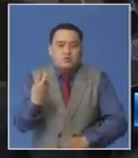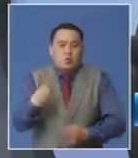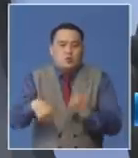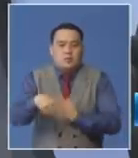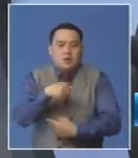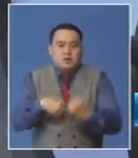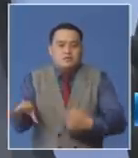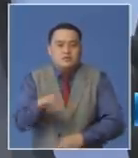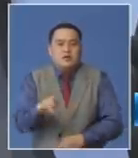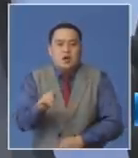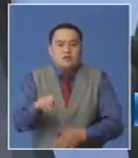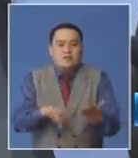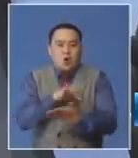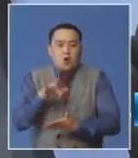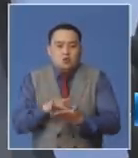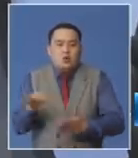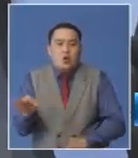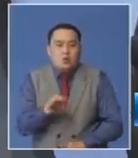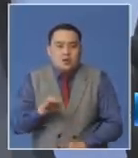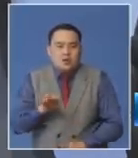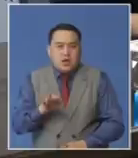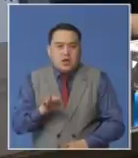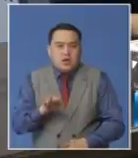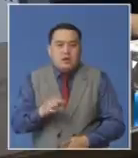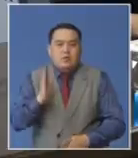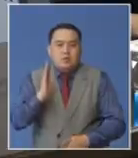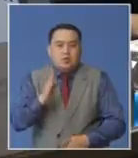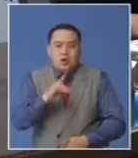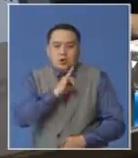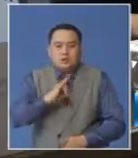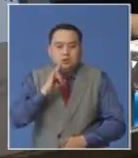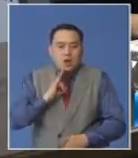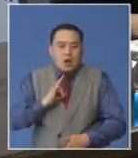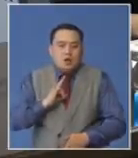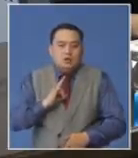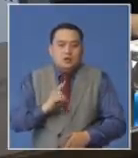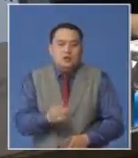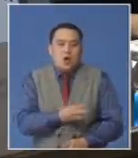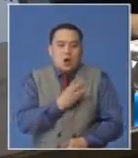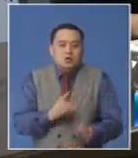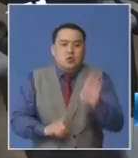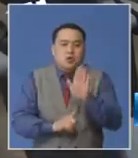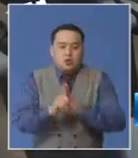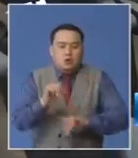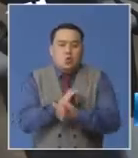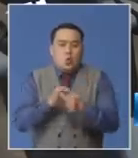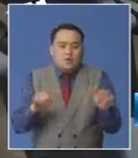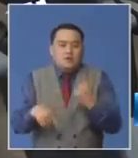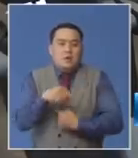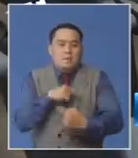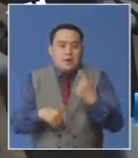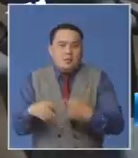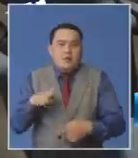бумом со всех районов и городов области для представительниц прекрасной половины желающих начать или расширить свое дело